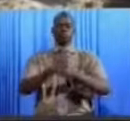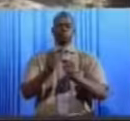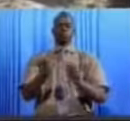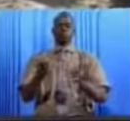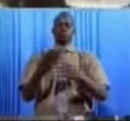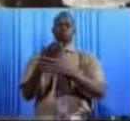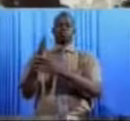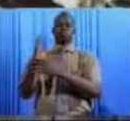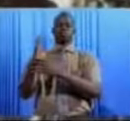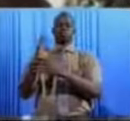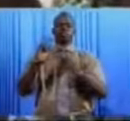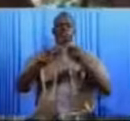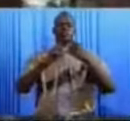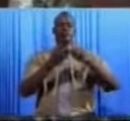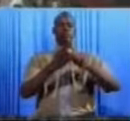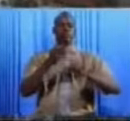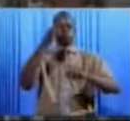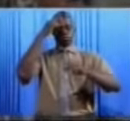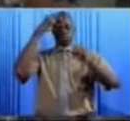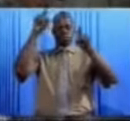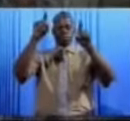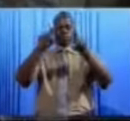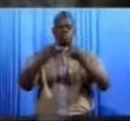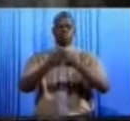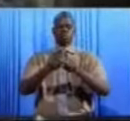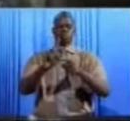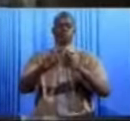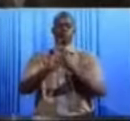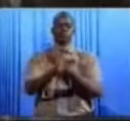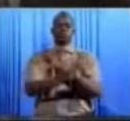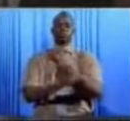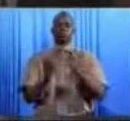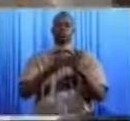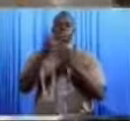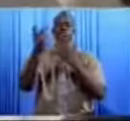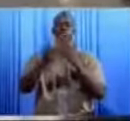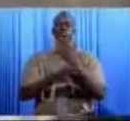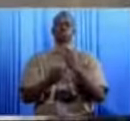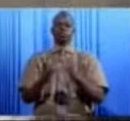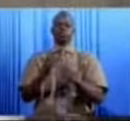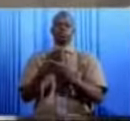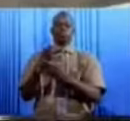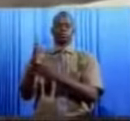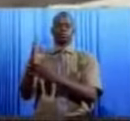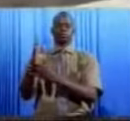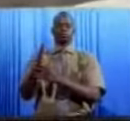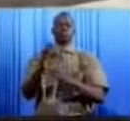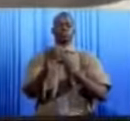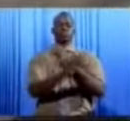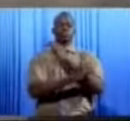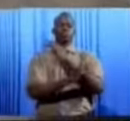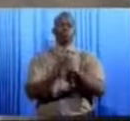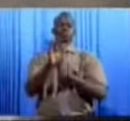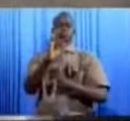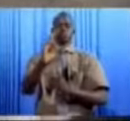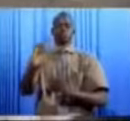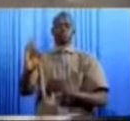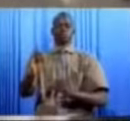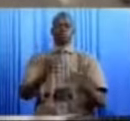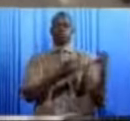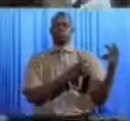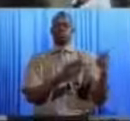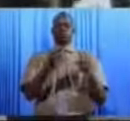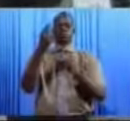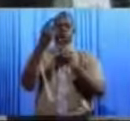partage et l'amitié la fraternité à langon dans le cadre du programme décentralisée ou bretagne limousin pendant un